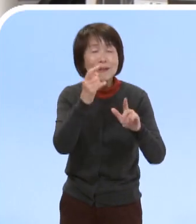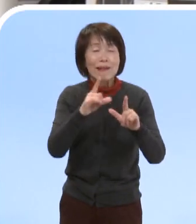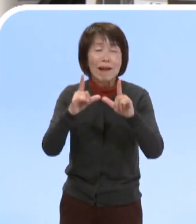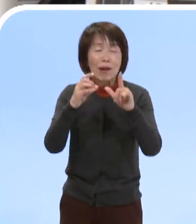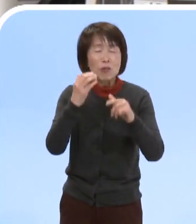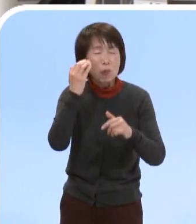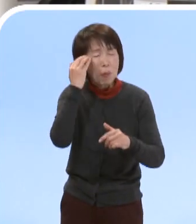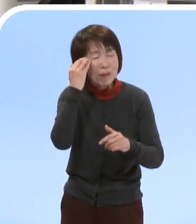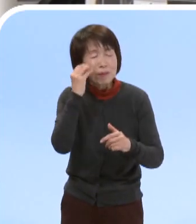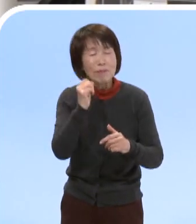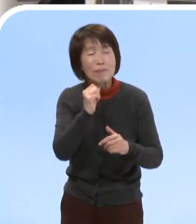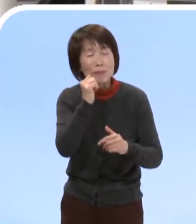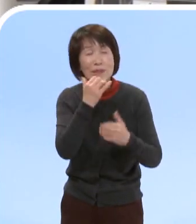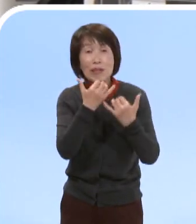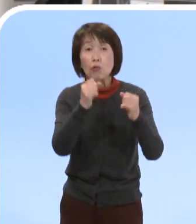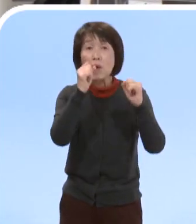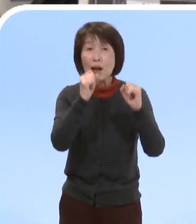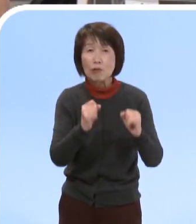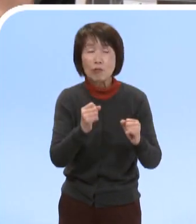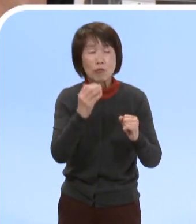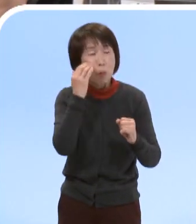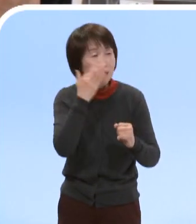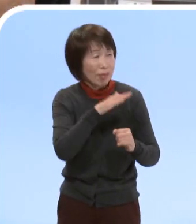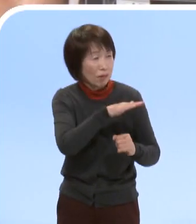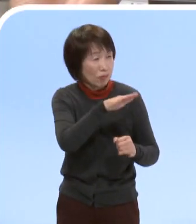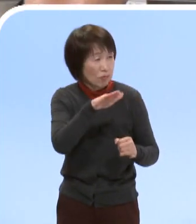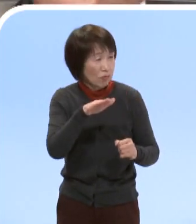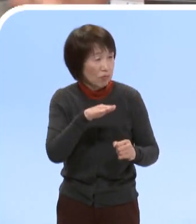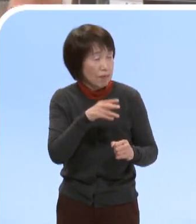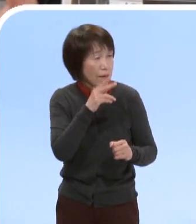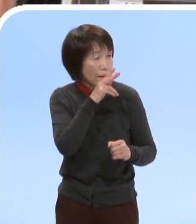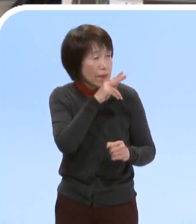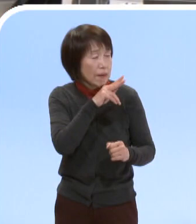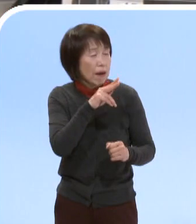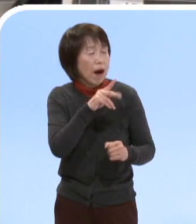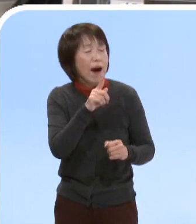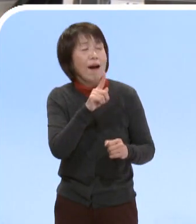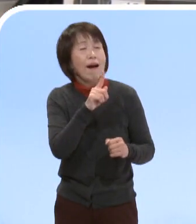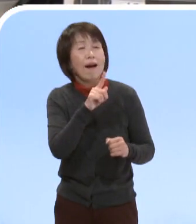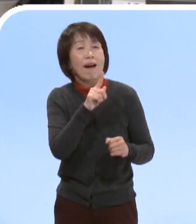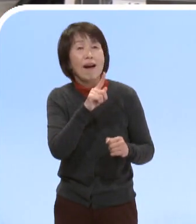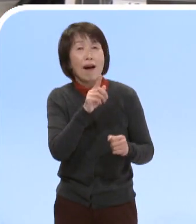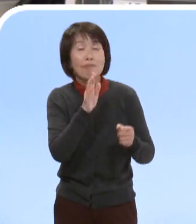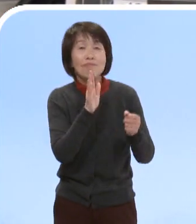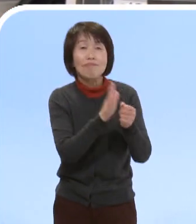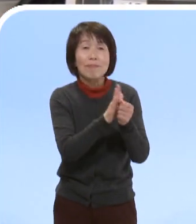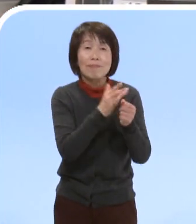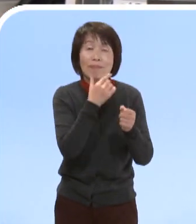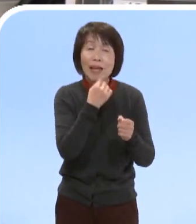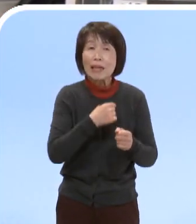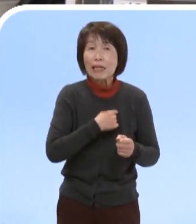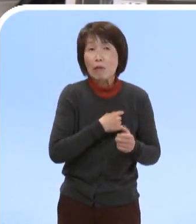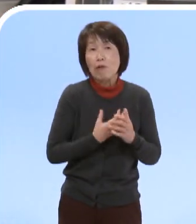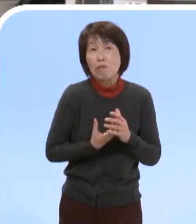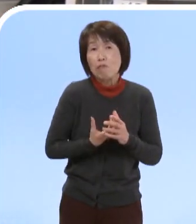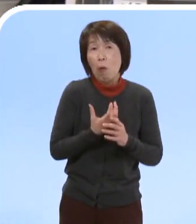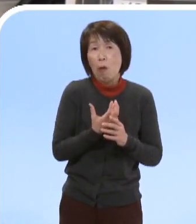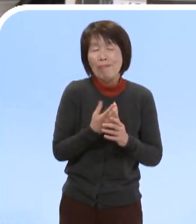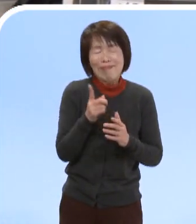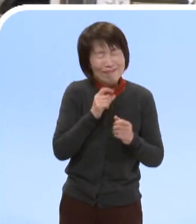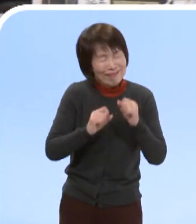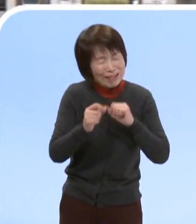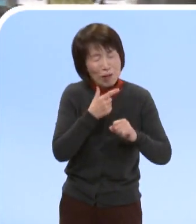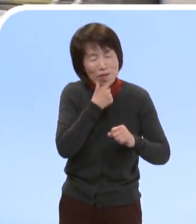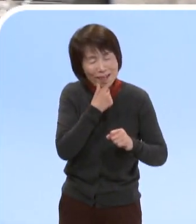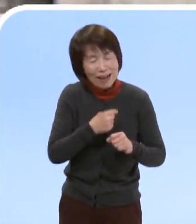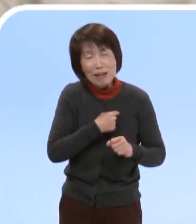今の困ってる状態はとか、そういうのいやおなく目に入ってくるじゃないですか。そしたら、あ、やっぱりなんか動かなあか